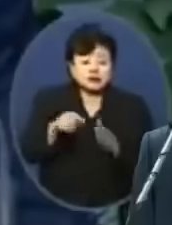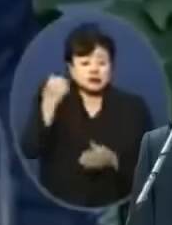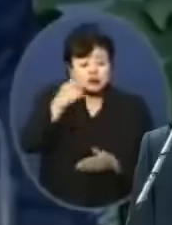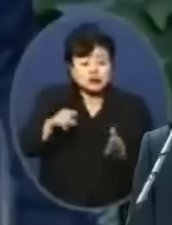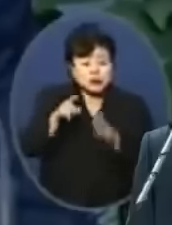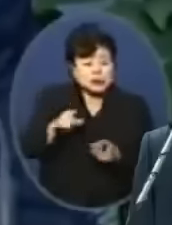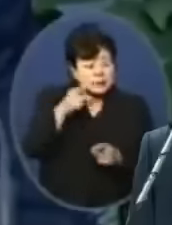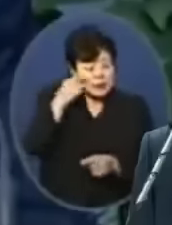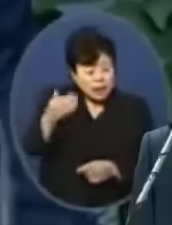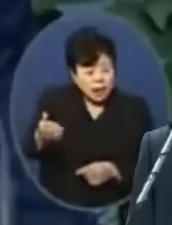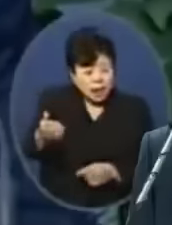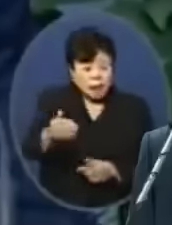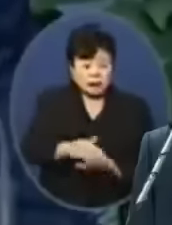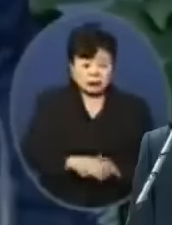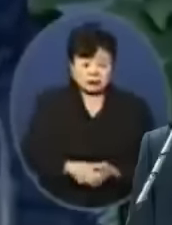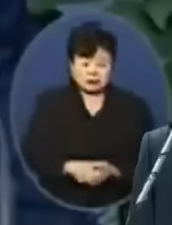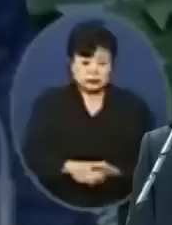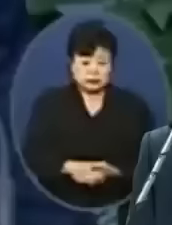삽니까?